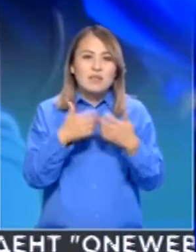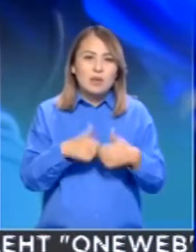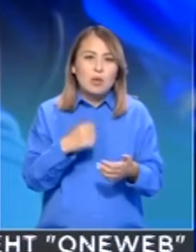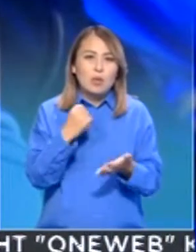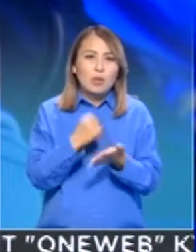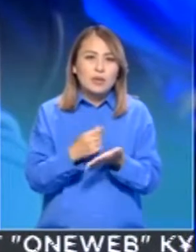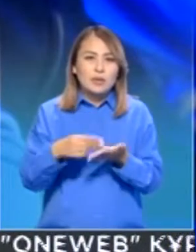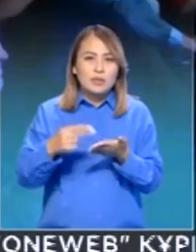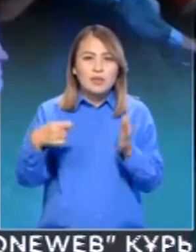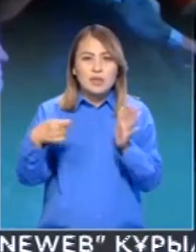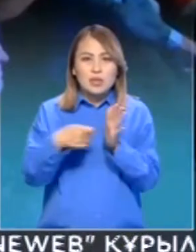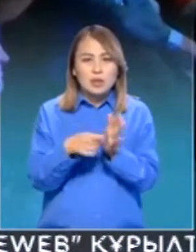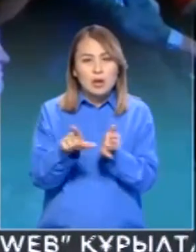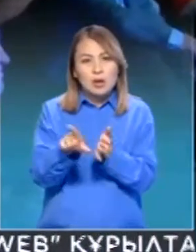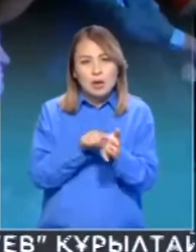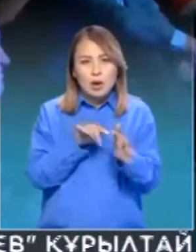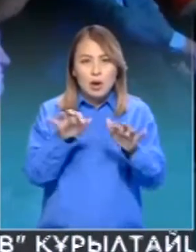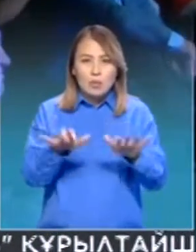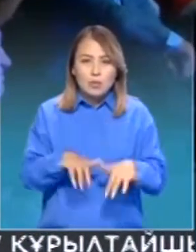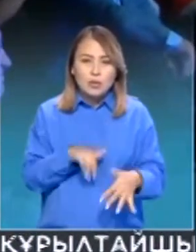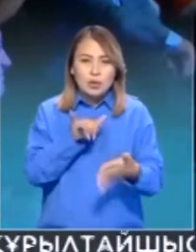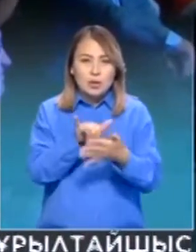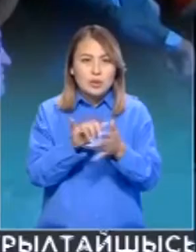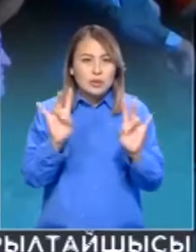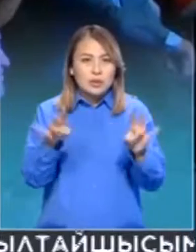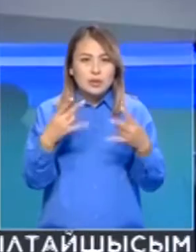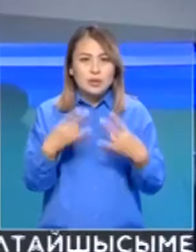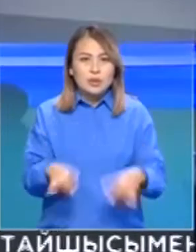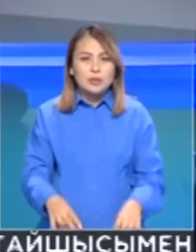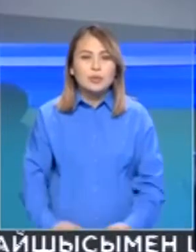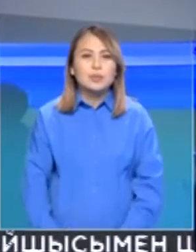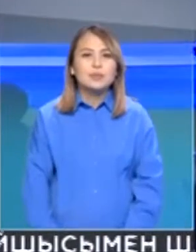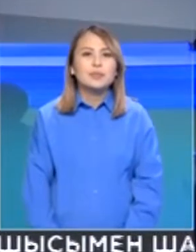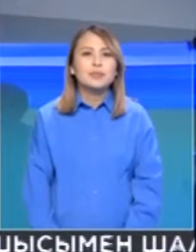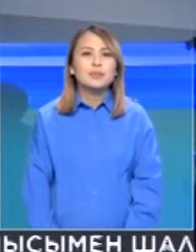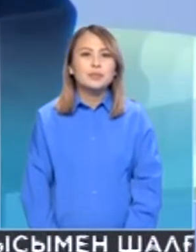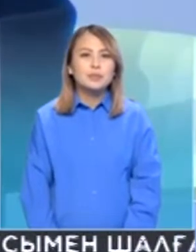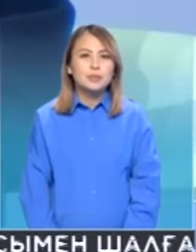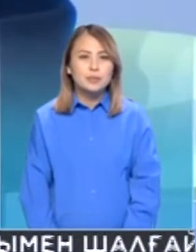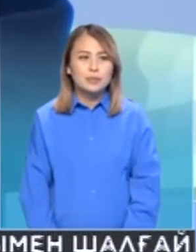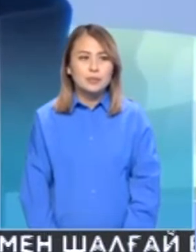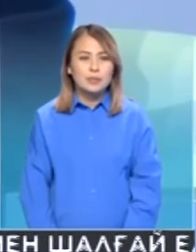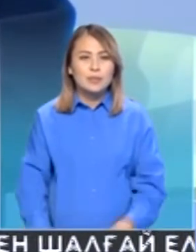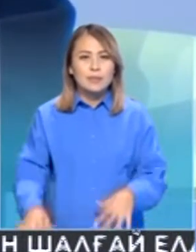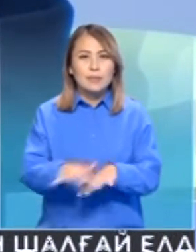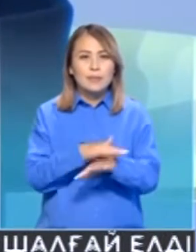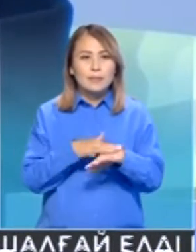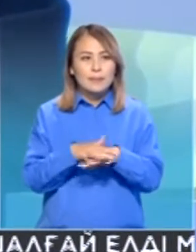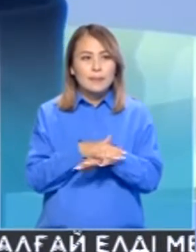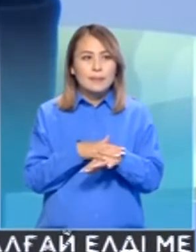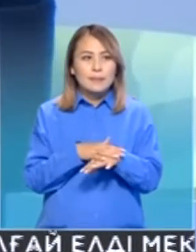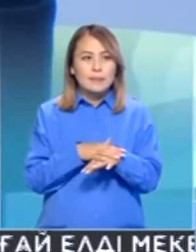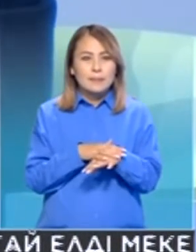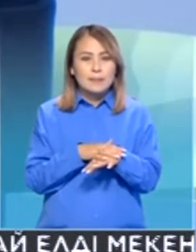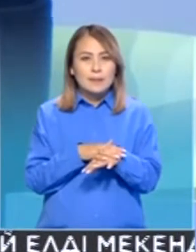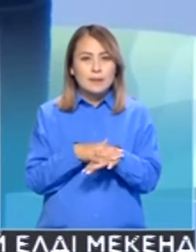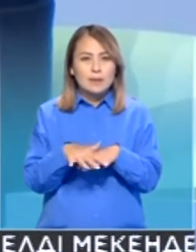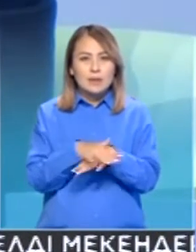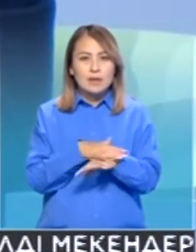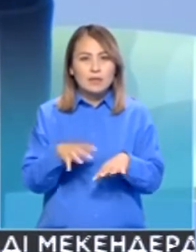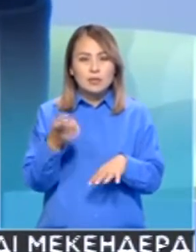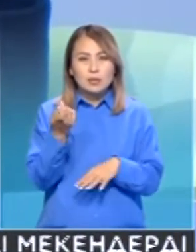цифрлық қолтаңбаны флешкаға жазып, компьютерде сақтаудың қажеті жоқ. Народ, честно говоря, уже в